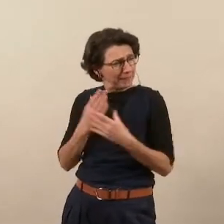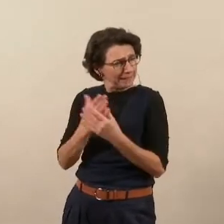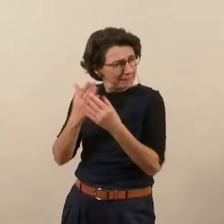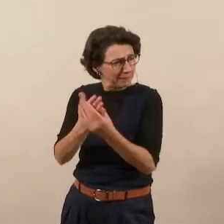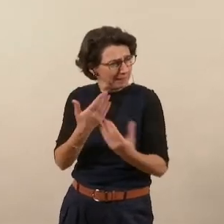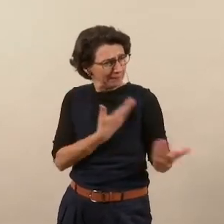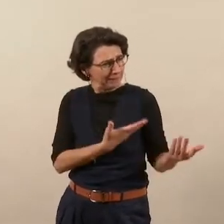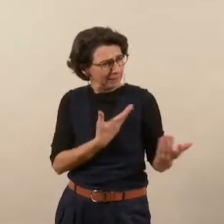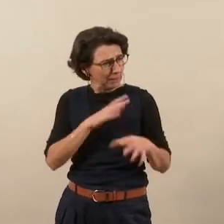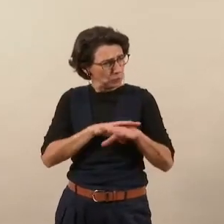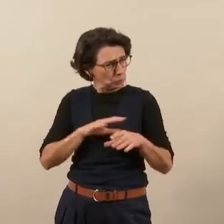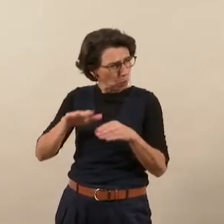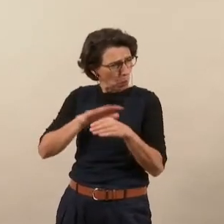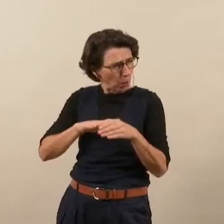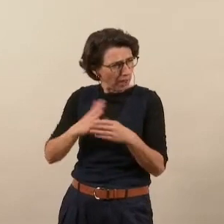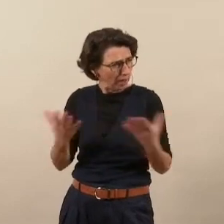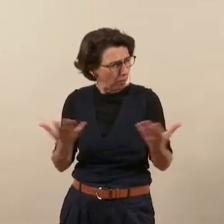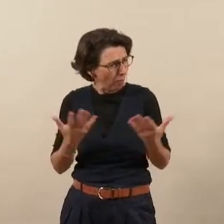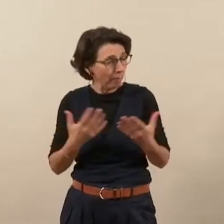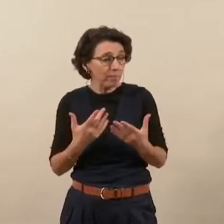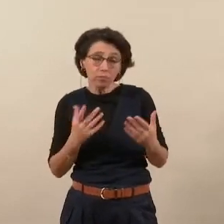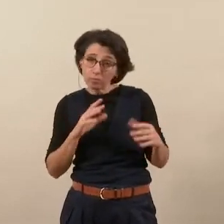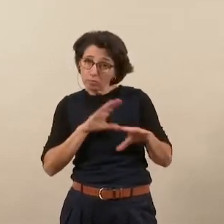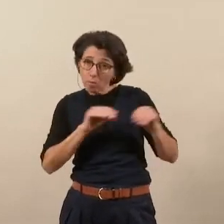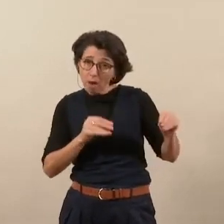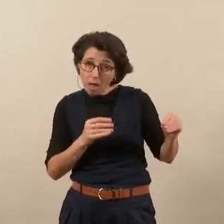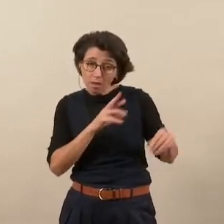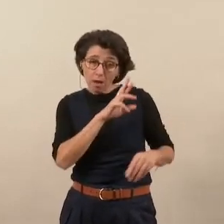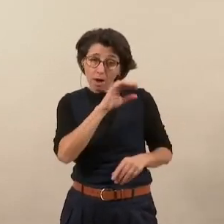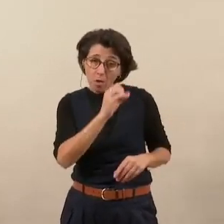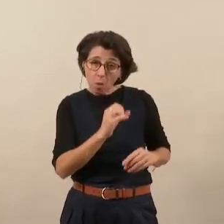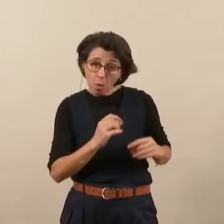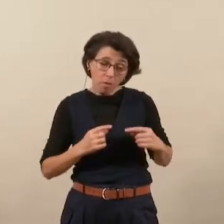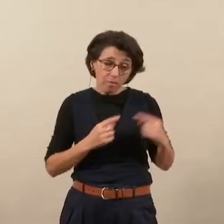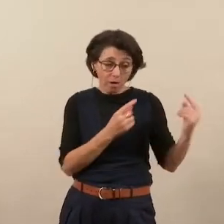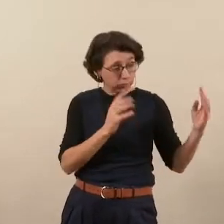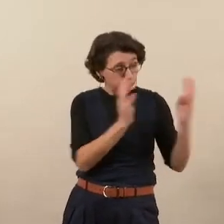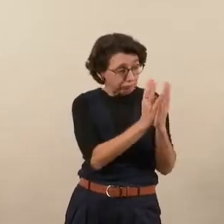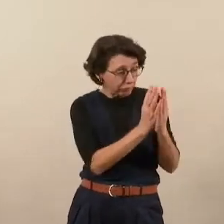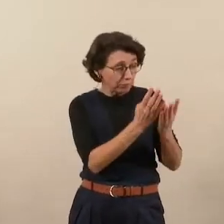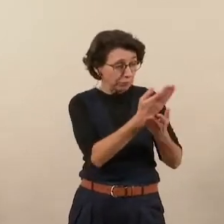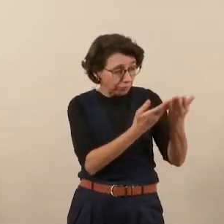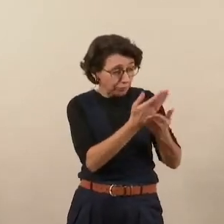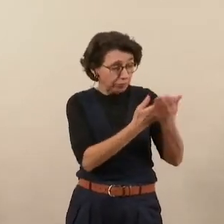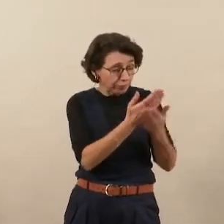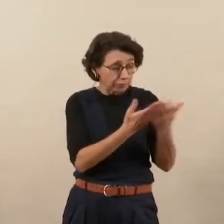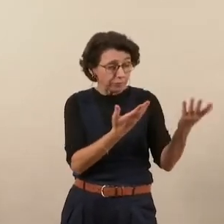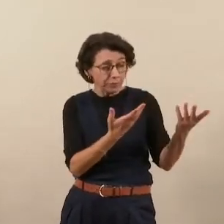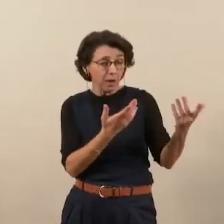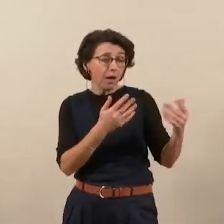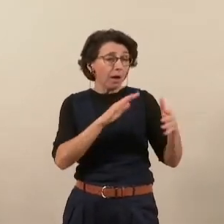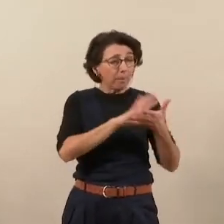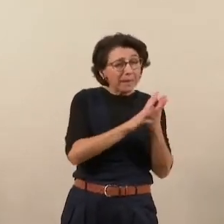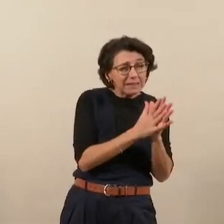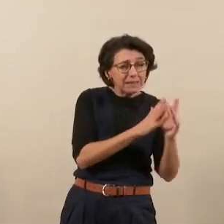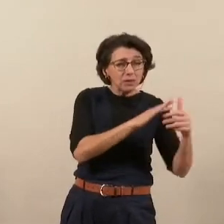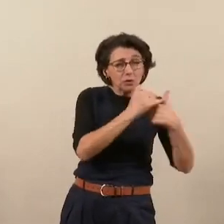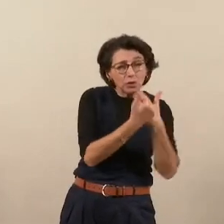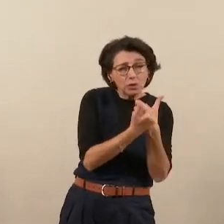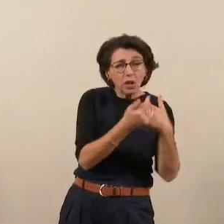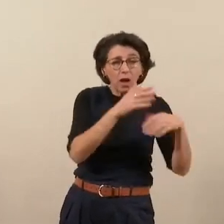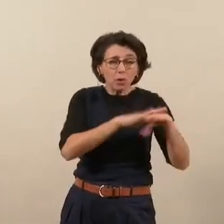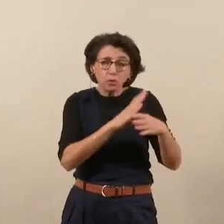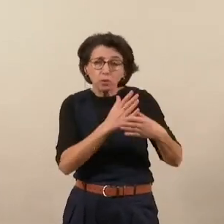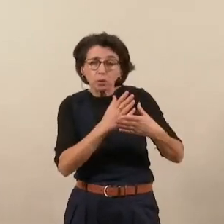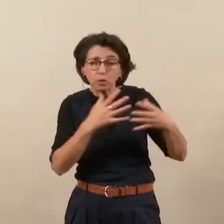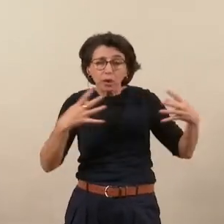locale réelle. Débattre à Rio de l'approche et pratique sociale intersectionnelle ou construire l'avenir des droits de